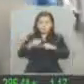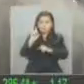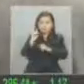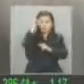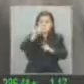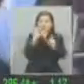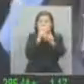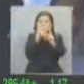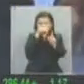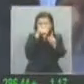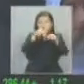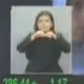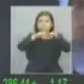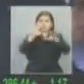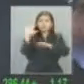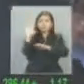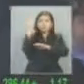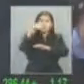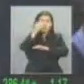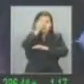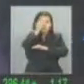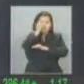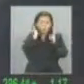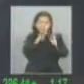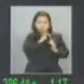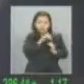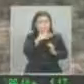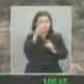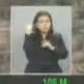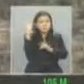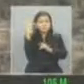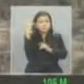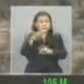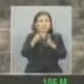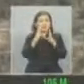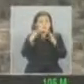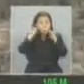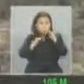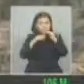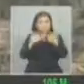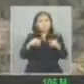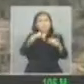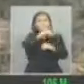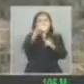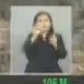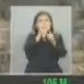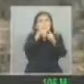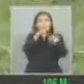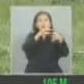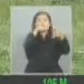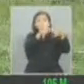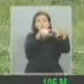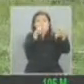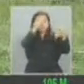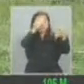ไปทั่วโลกก็ทำให้คนมาท่องเที่ยวน้อยลงและมีรายงานว่าทางการปากีสถานอาจจะระเบิดแมนชั่นที่บินลาดินเค